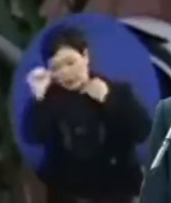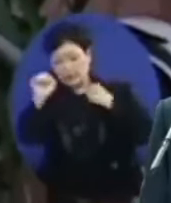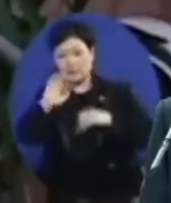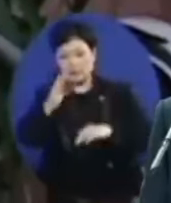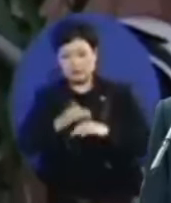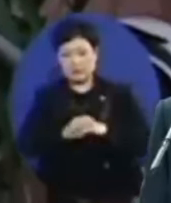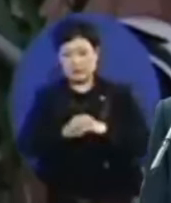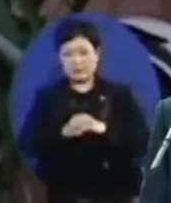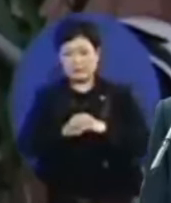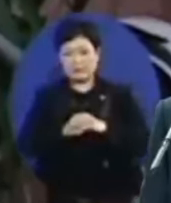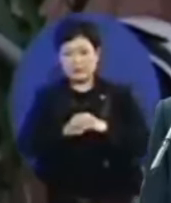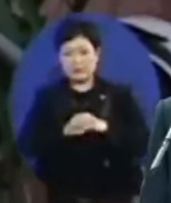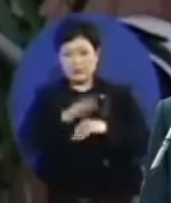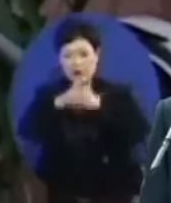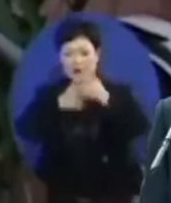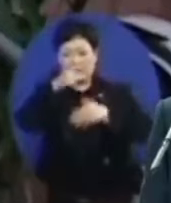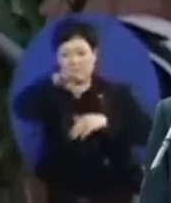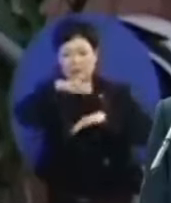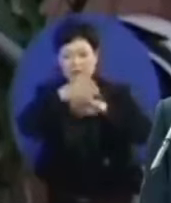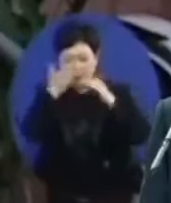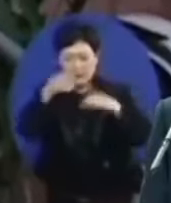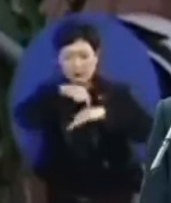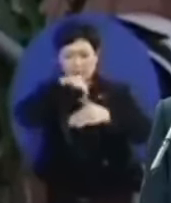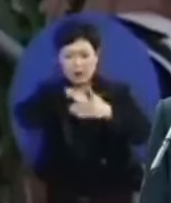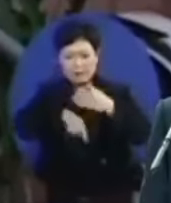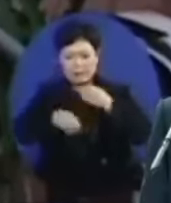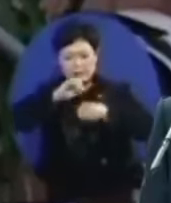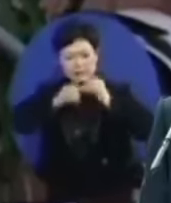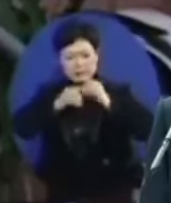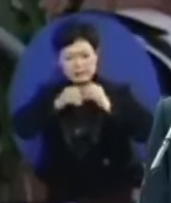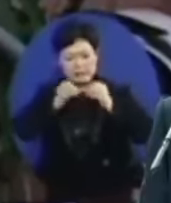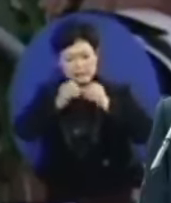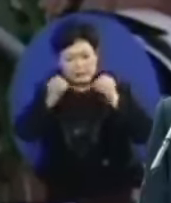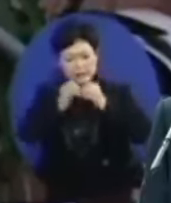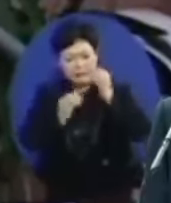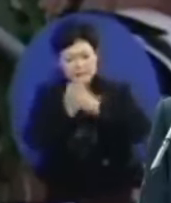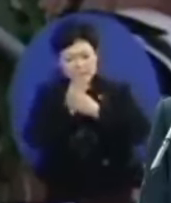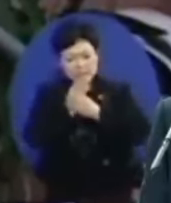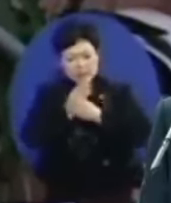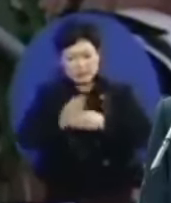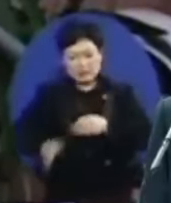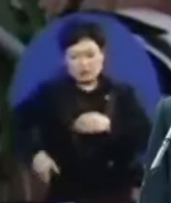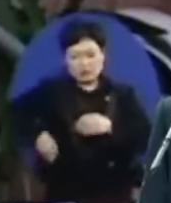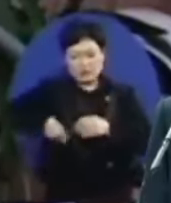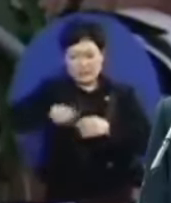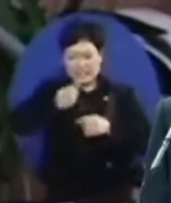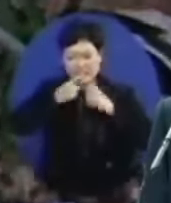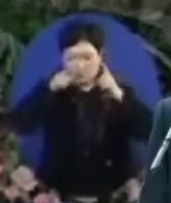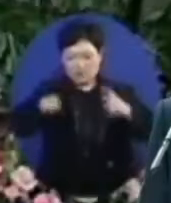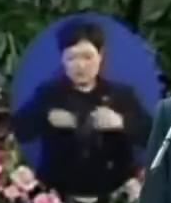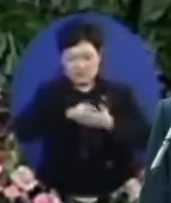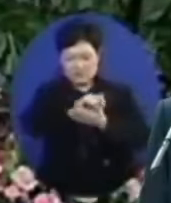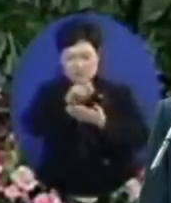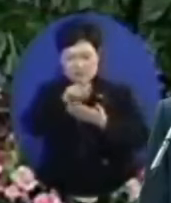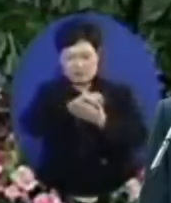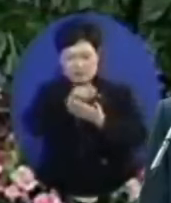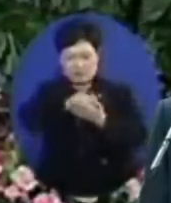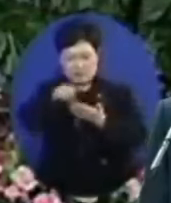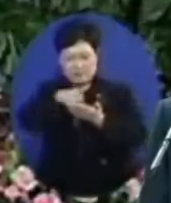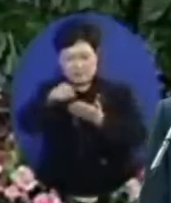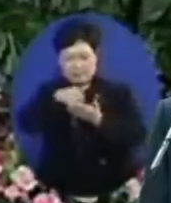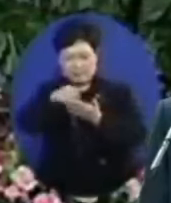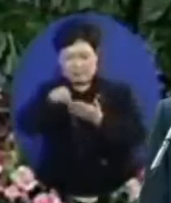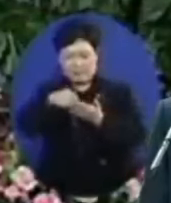그러자 하나님께 감사하니까 마음에 시가 하나 떠올라왔어요. 그래서 주머니에서 종이를 내어서 그 시를